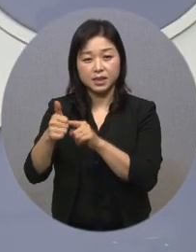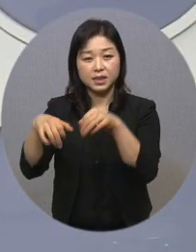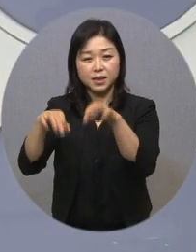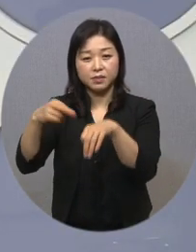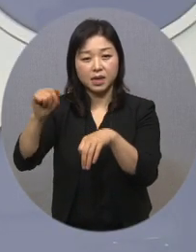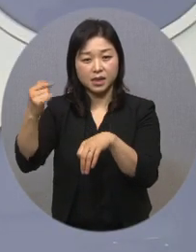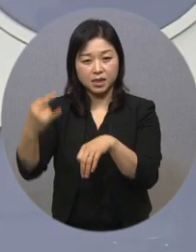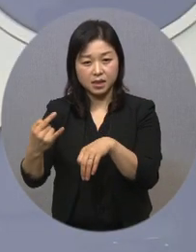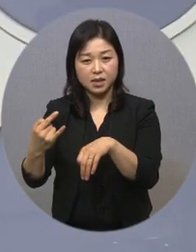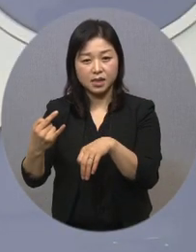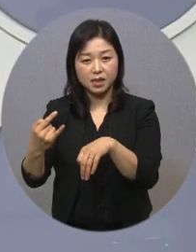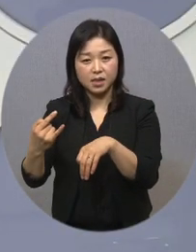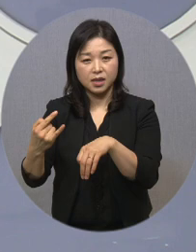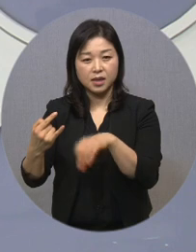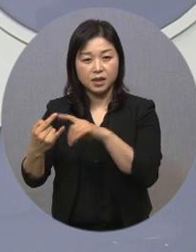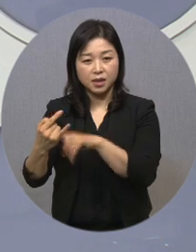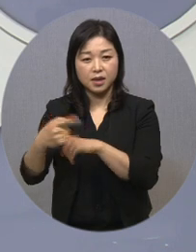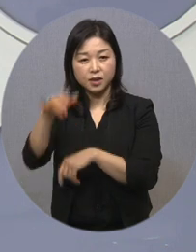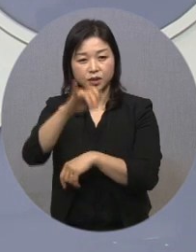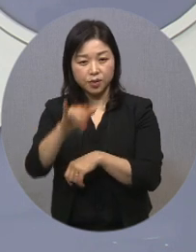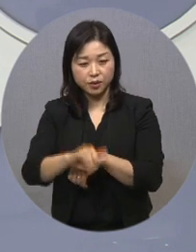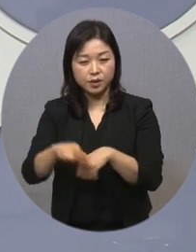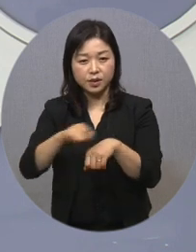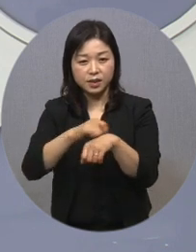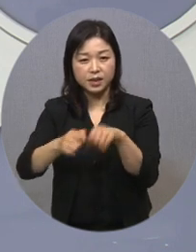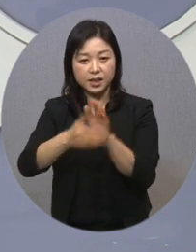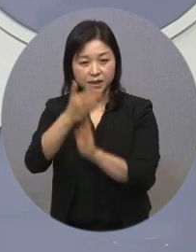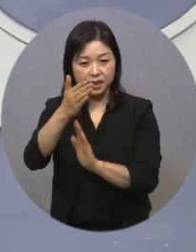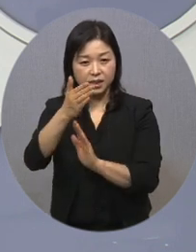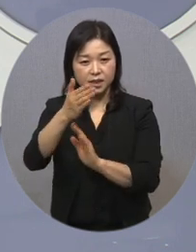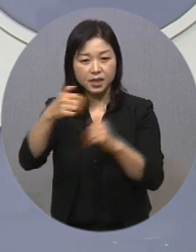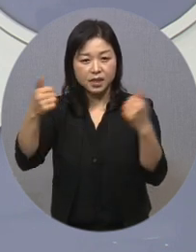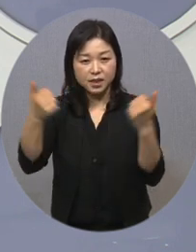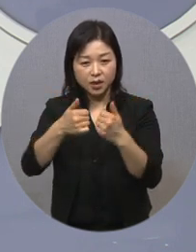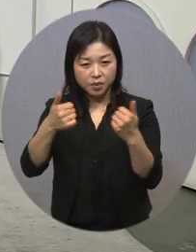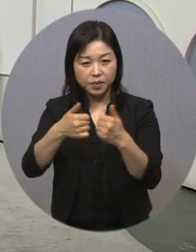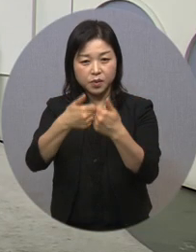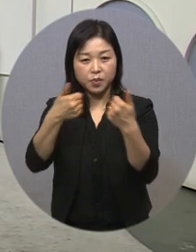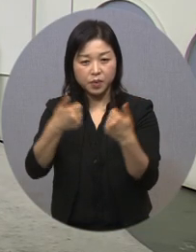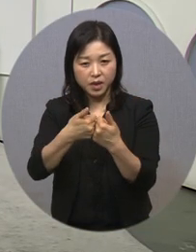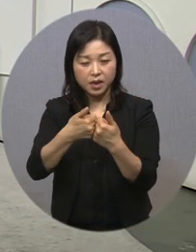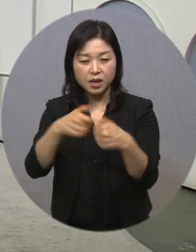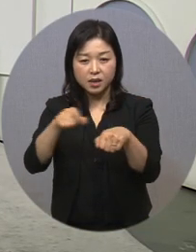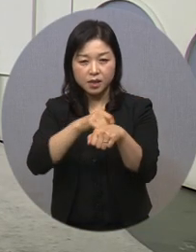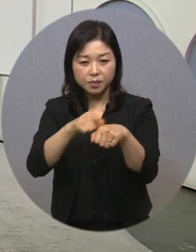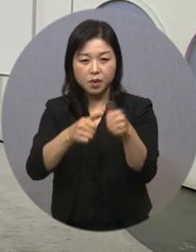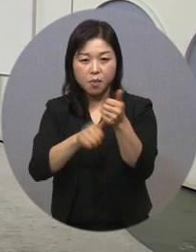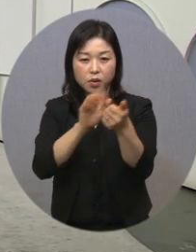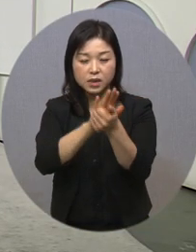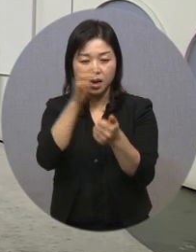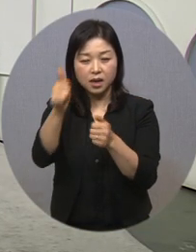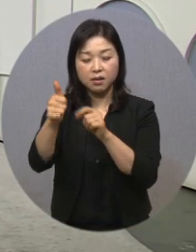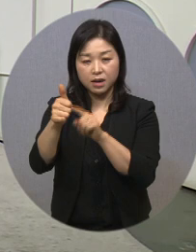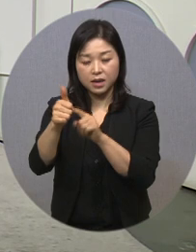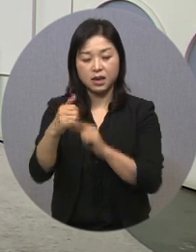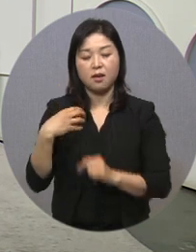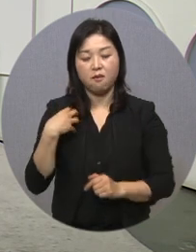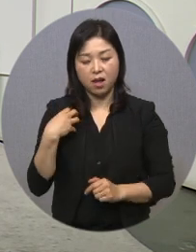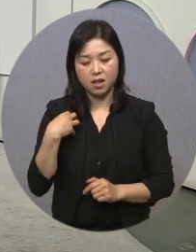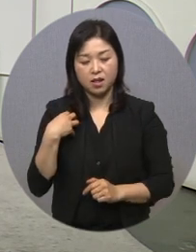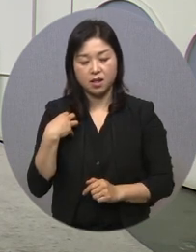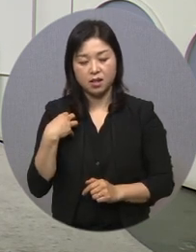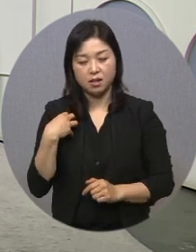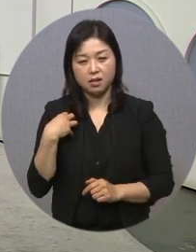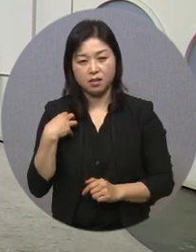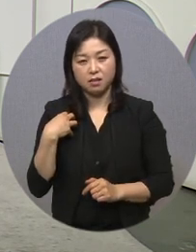우리 김상회 전국 특례시 시장협의회 특별보좌관을